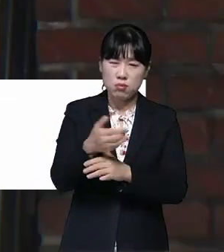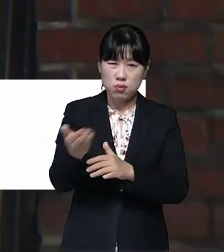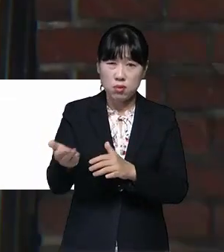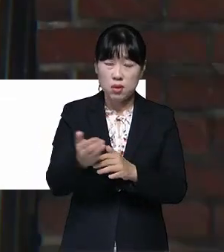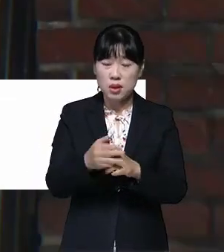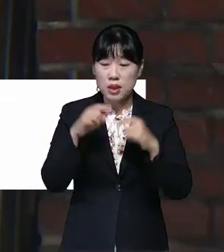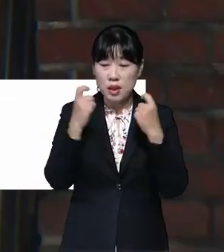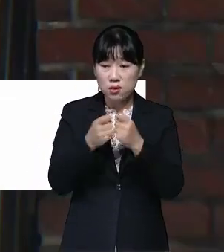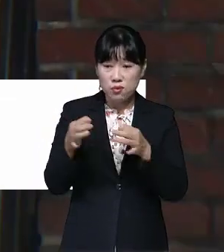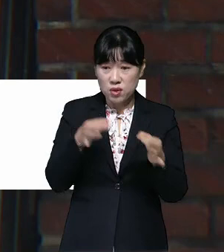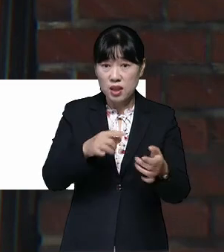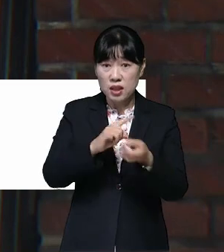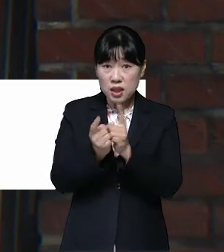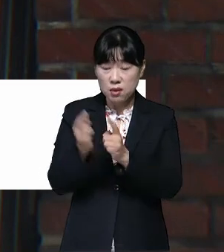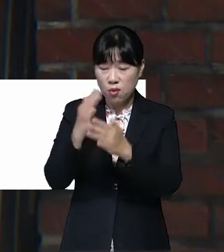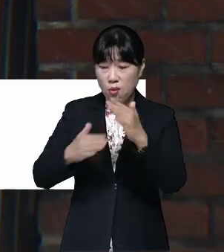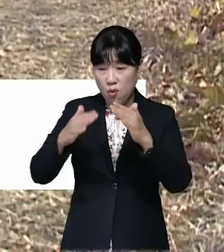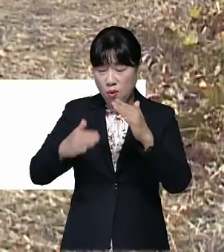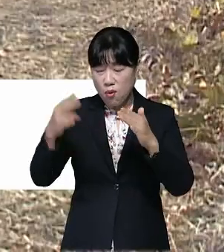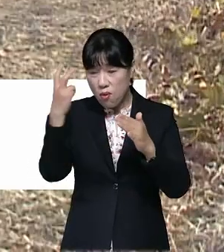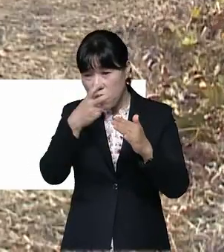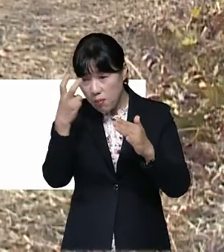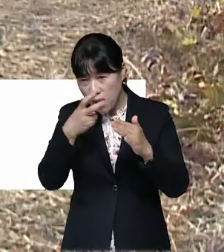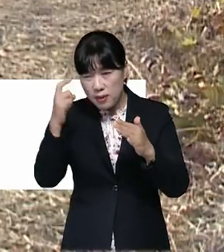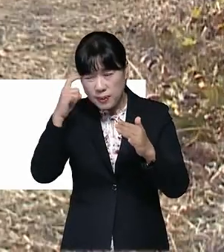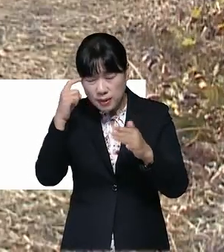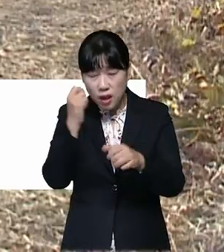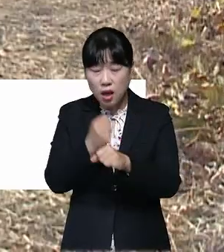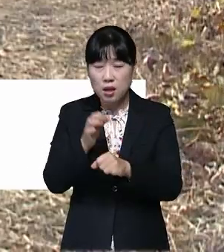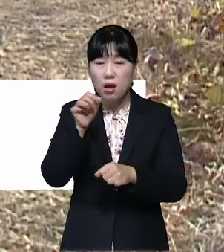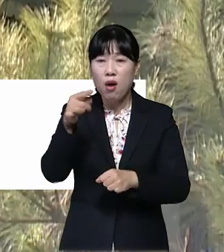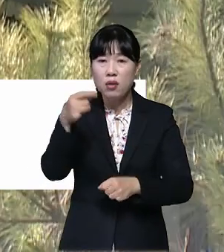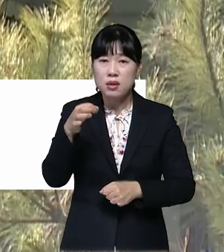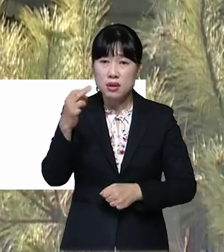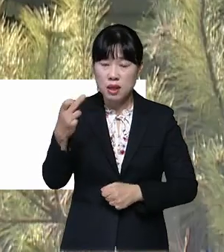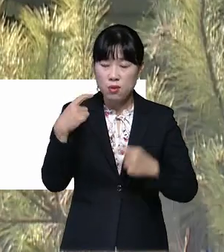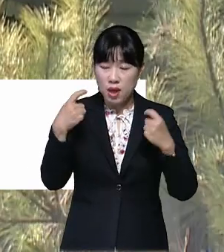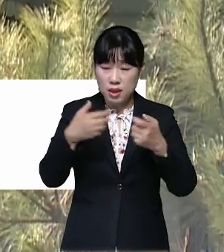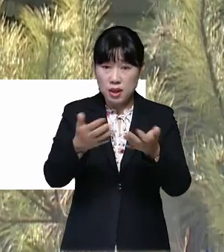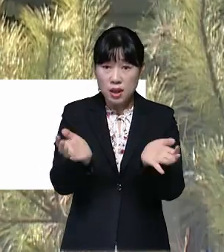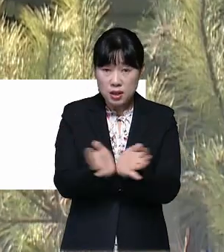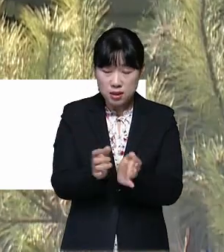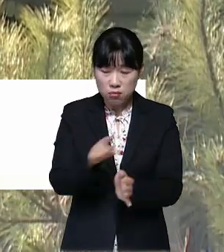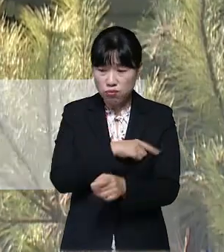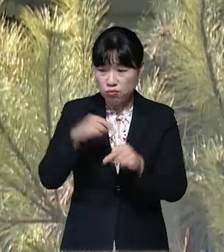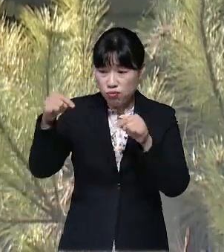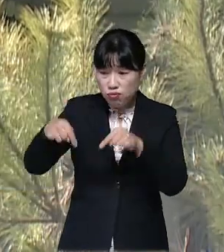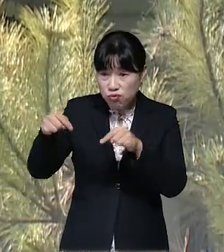민간 투자 대신 공영개발 등을 검토하고 있는 어등산 관광단지의 경우에도